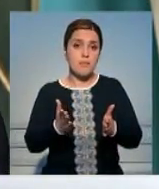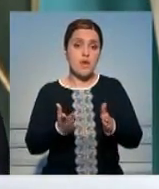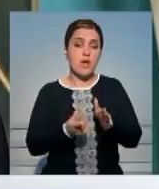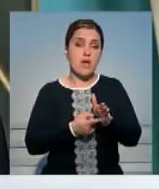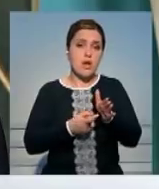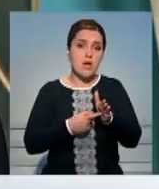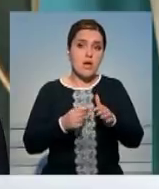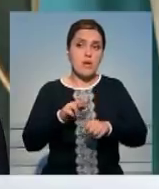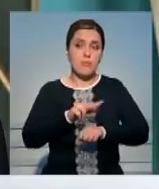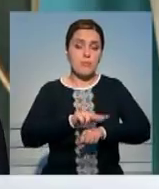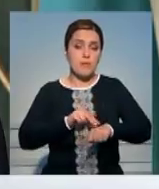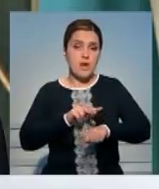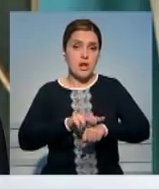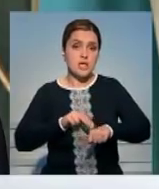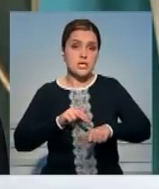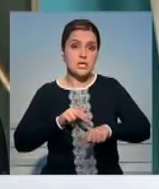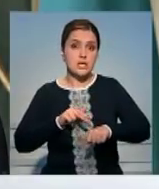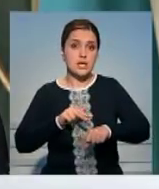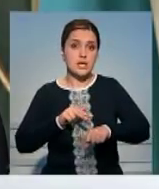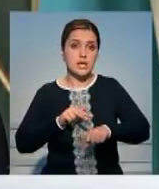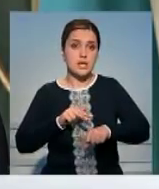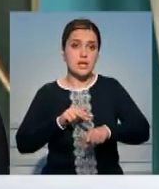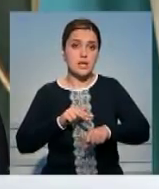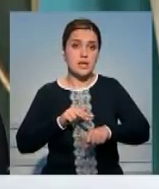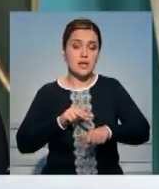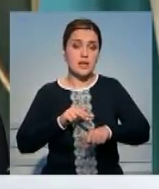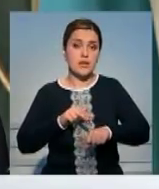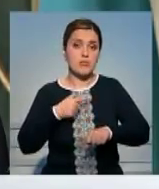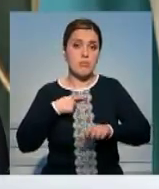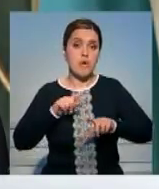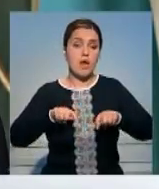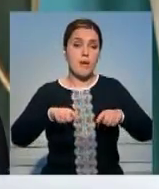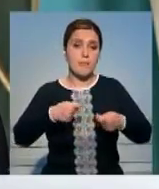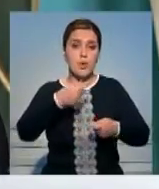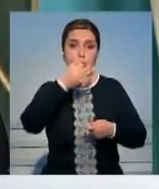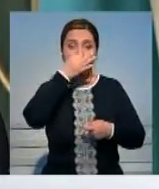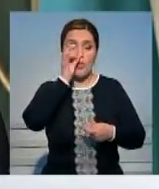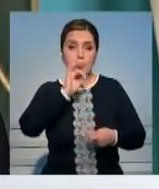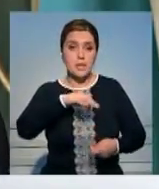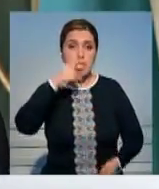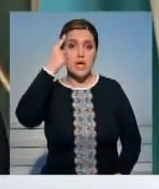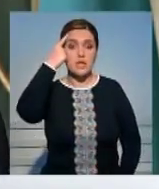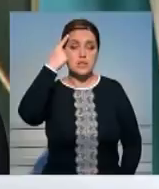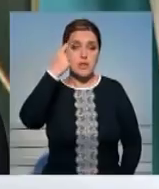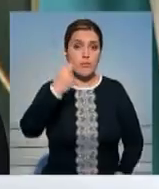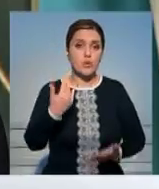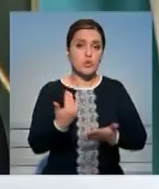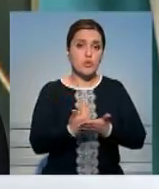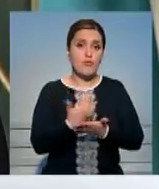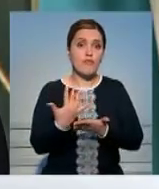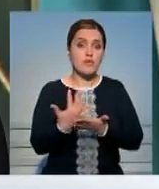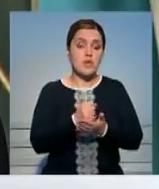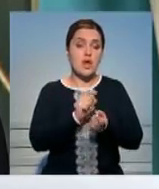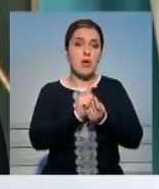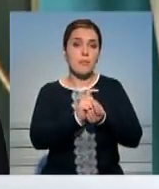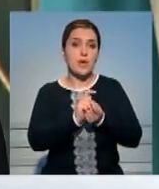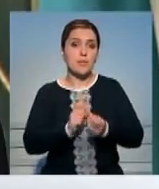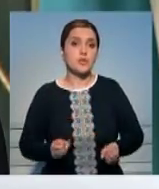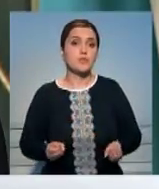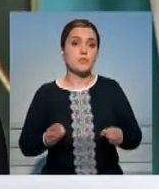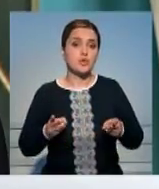следственной работы. Кроме того, мы обменимся опытом, информацией, новыми достижениями в борьбе с